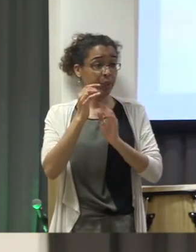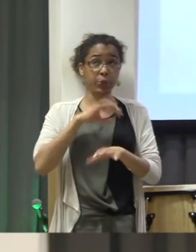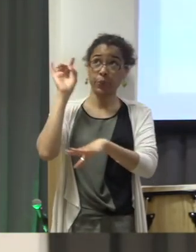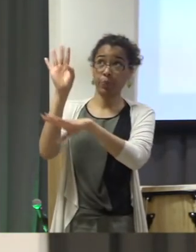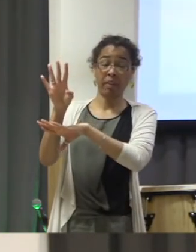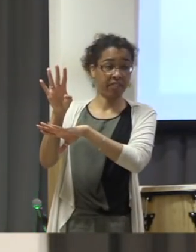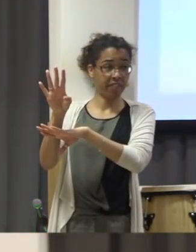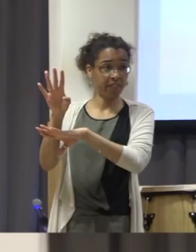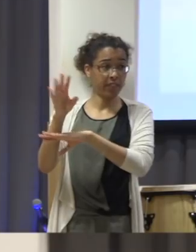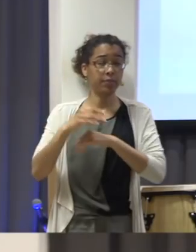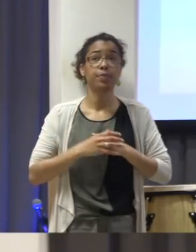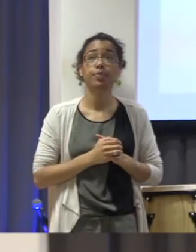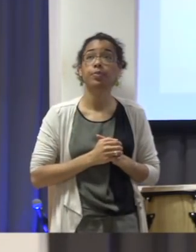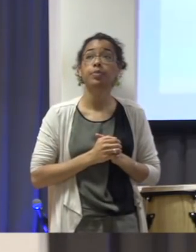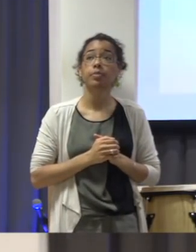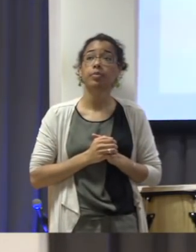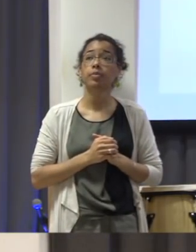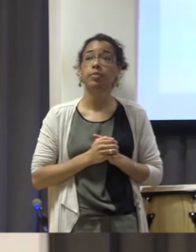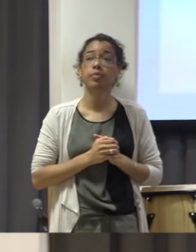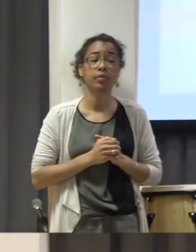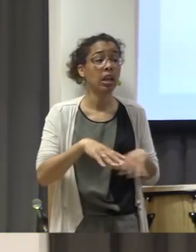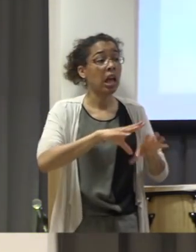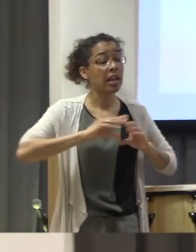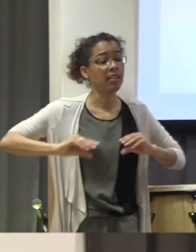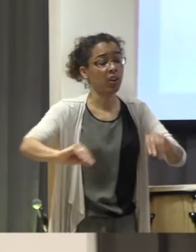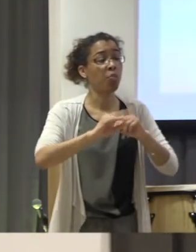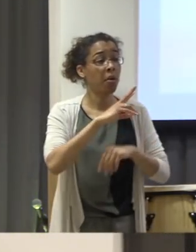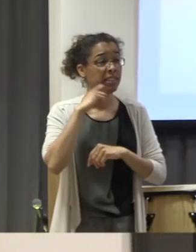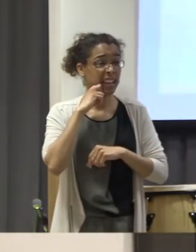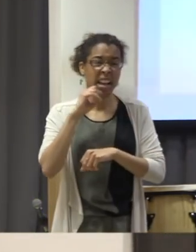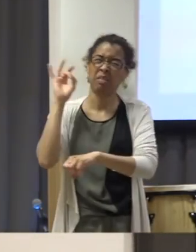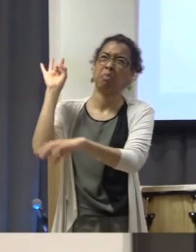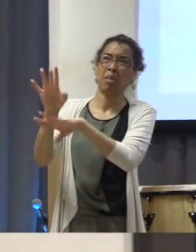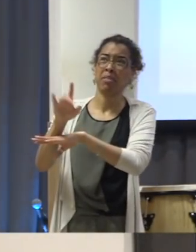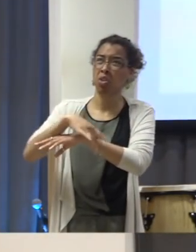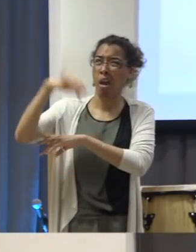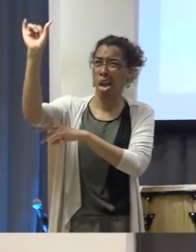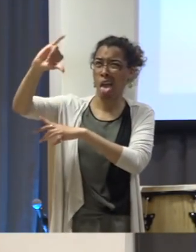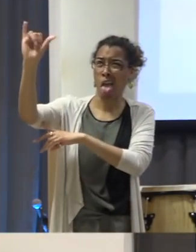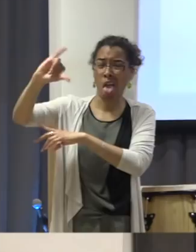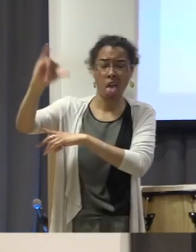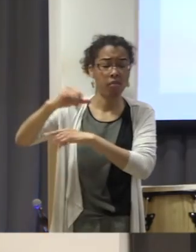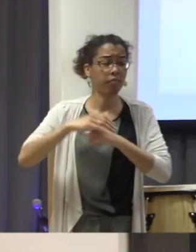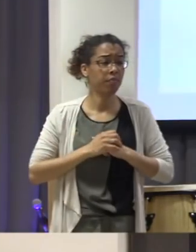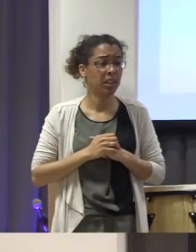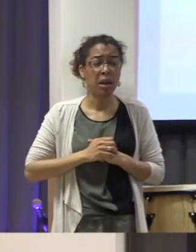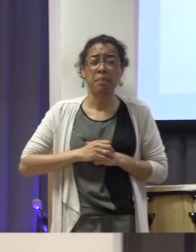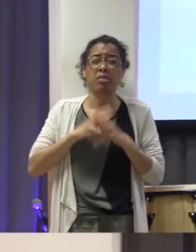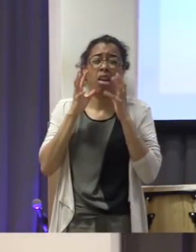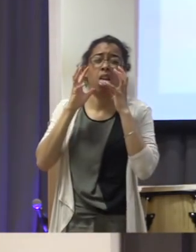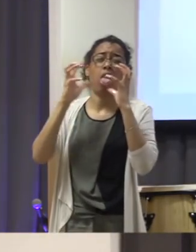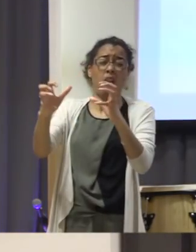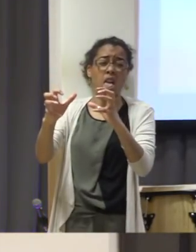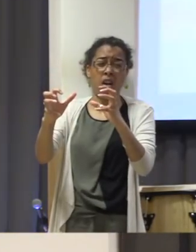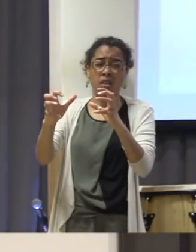pour dire qu'il s'agit des rejet de Jésus par le peuple d'Israël qu'il a fortement méprisé et détesté,